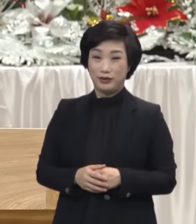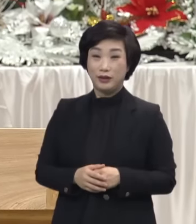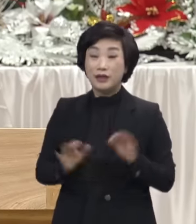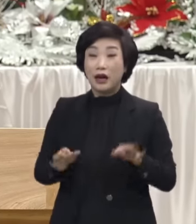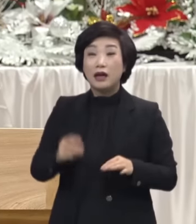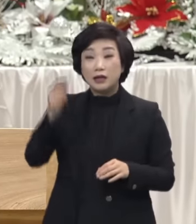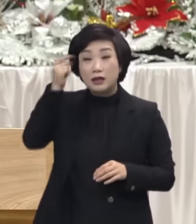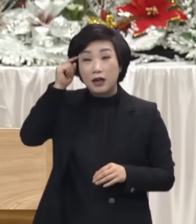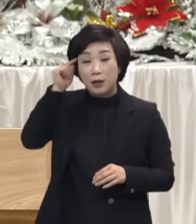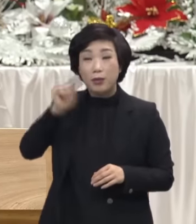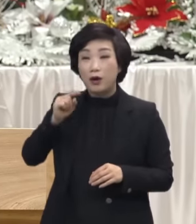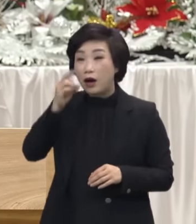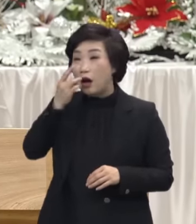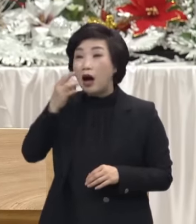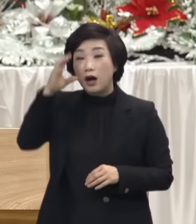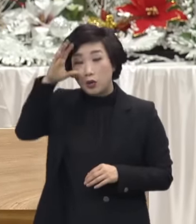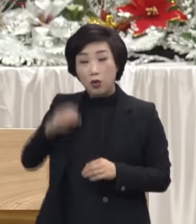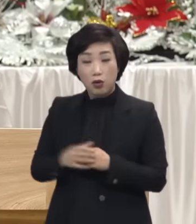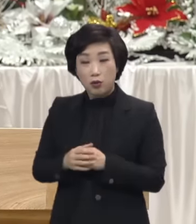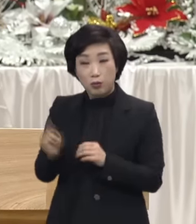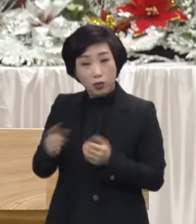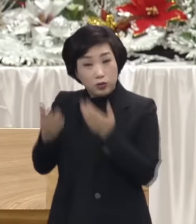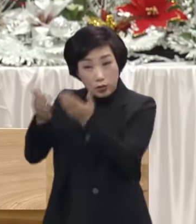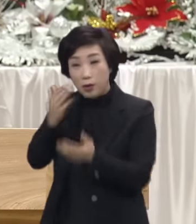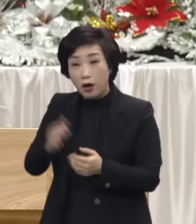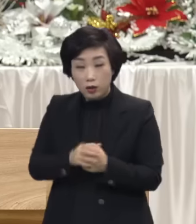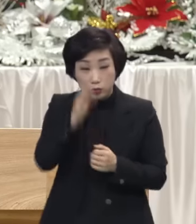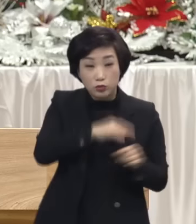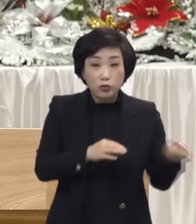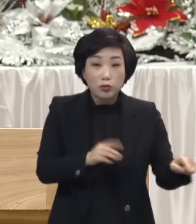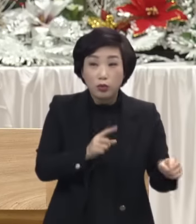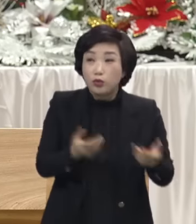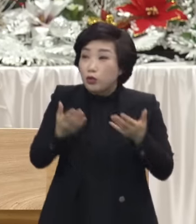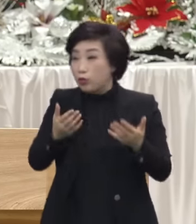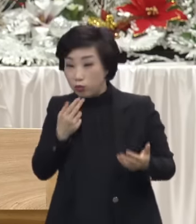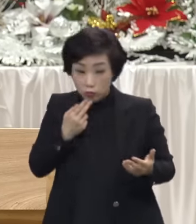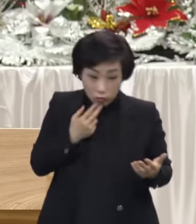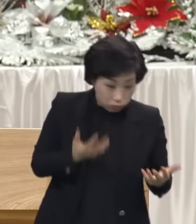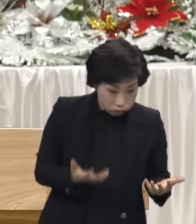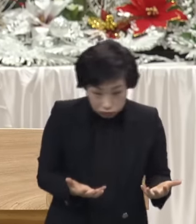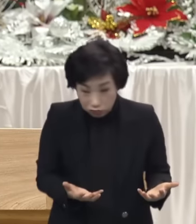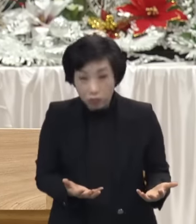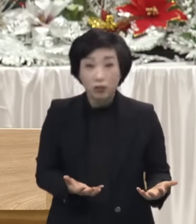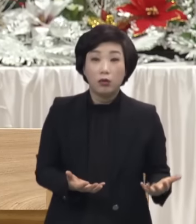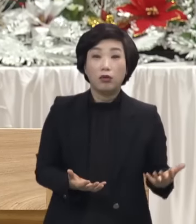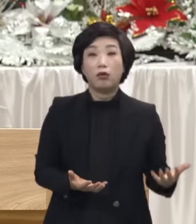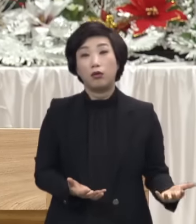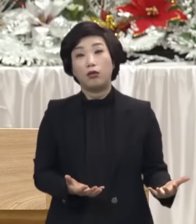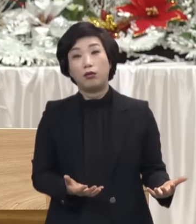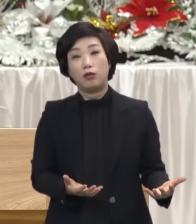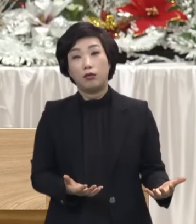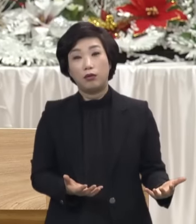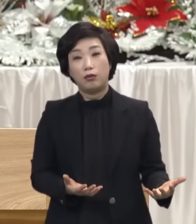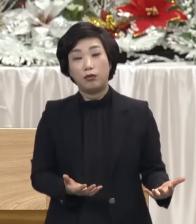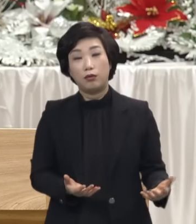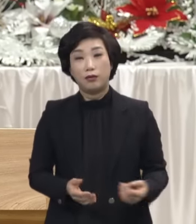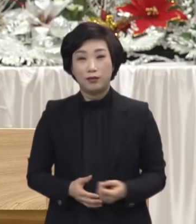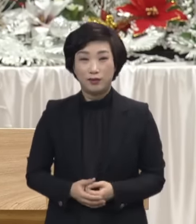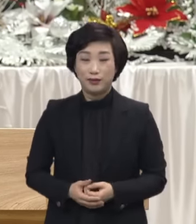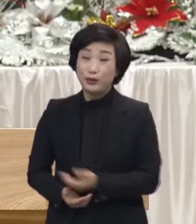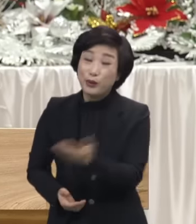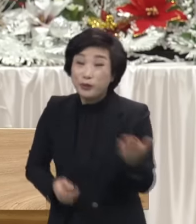알곡이 있어야 뭘 내놓지. 쭉쟁이는 내놓을 수가 없어. 뭐 있어야 주지. 있어야 주지.